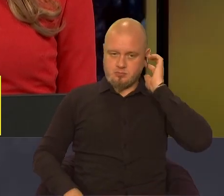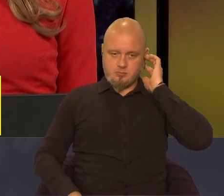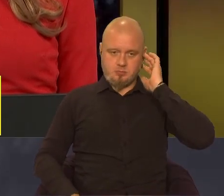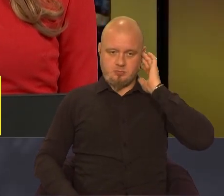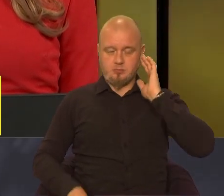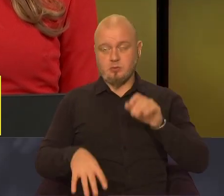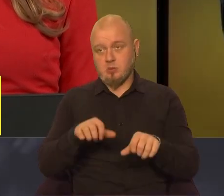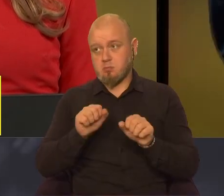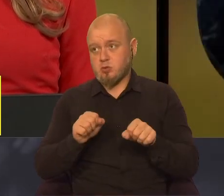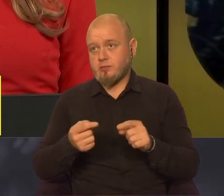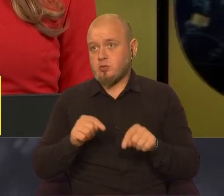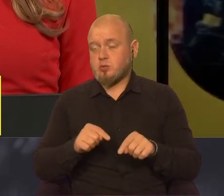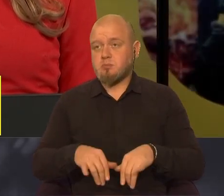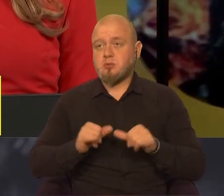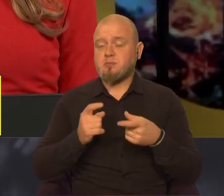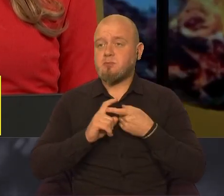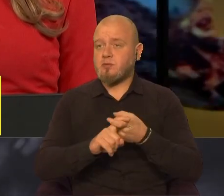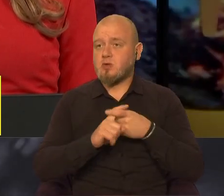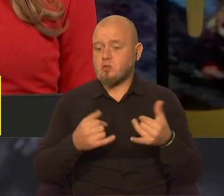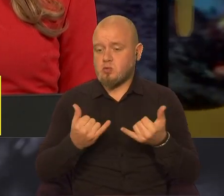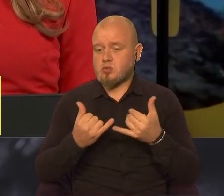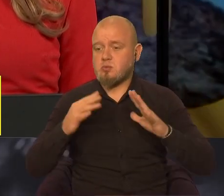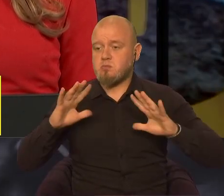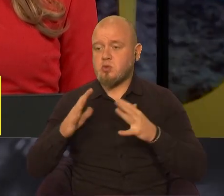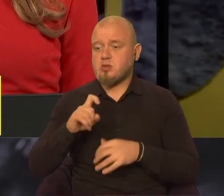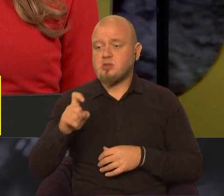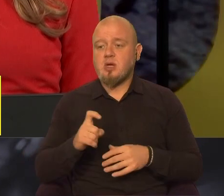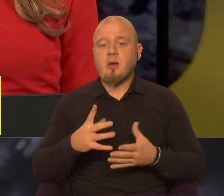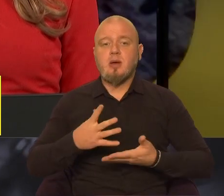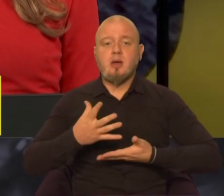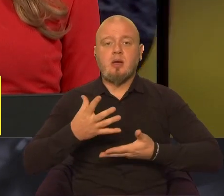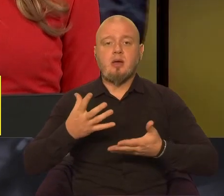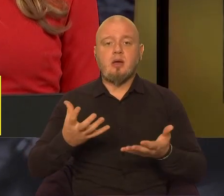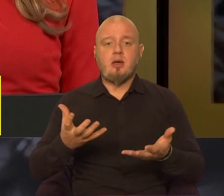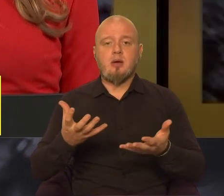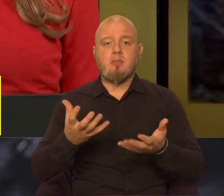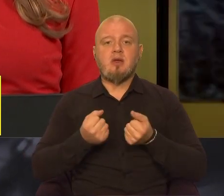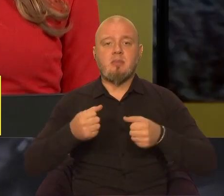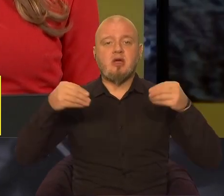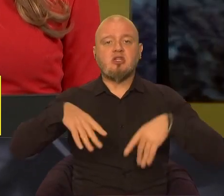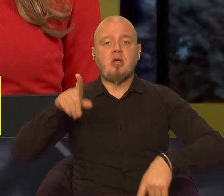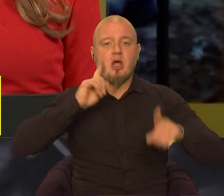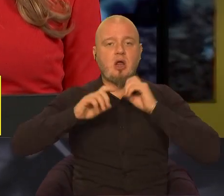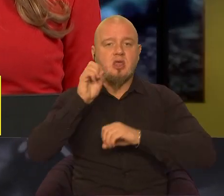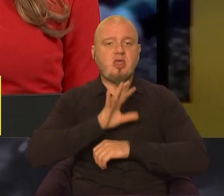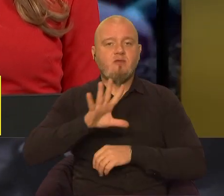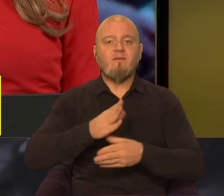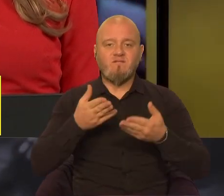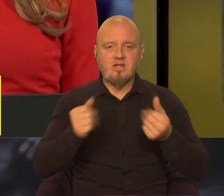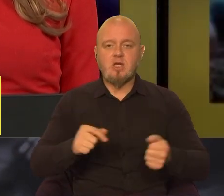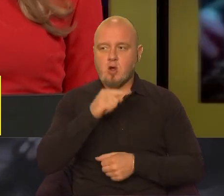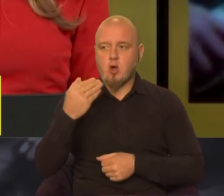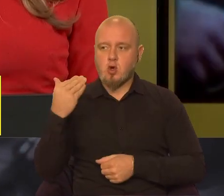Ну, можливо, ну, тут більше пов'язують сьогоднішні події з прийняттям рішення Ради Європи, так, визнання